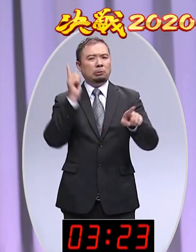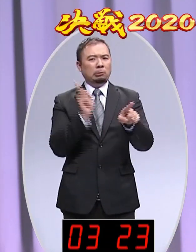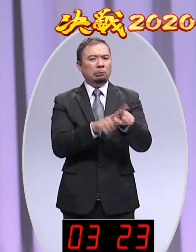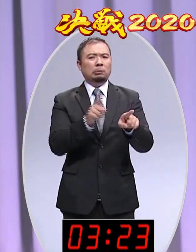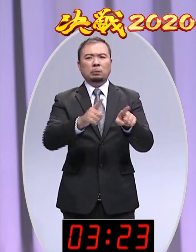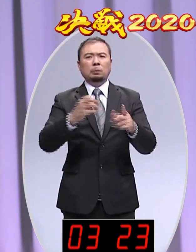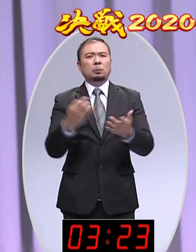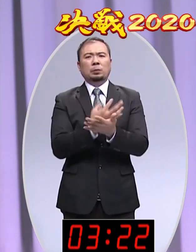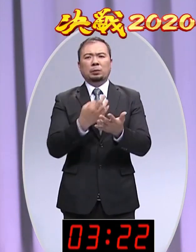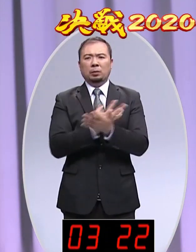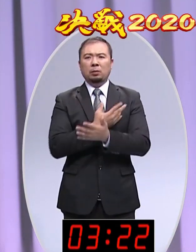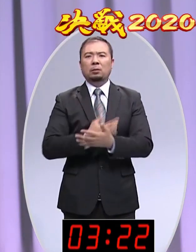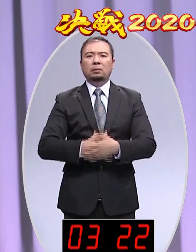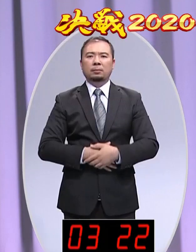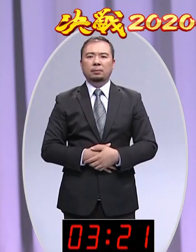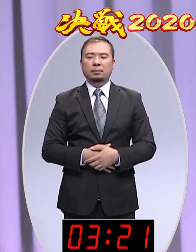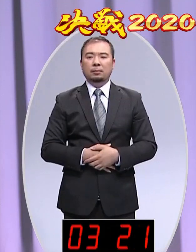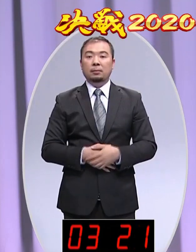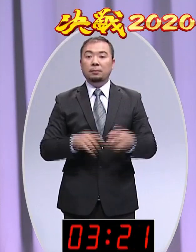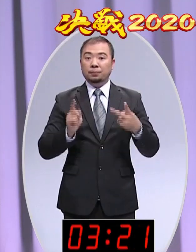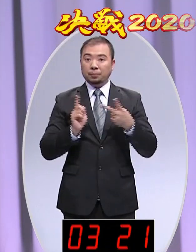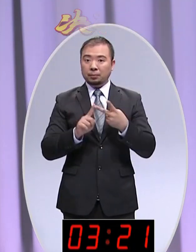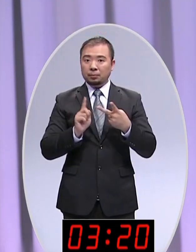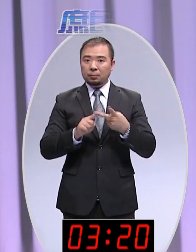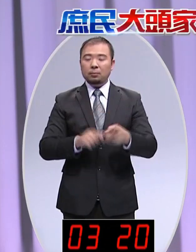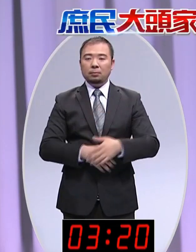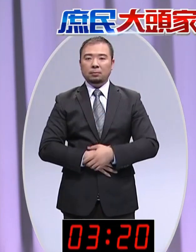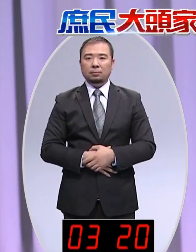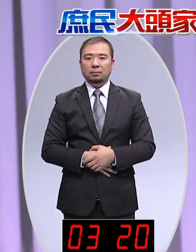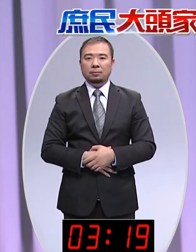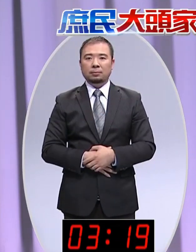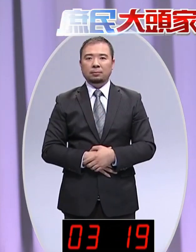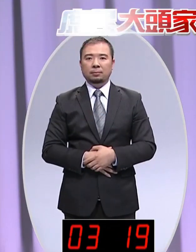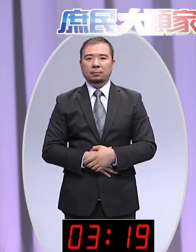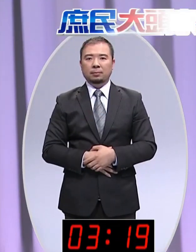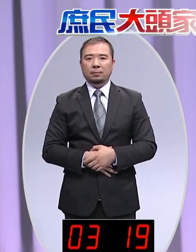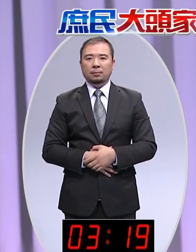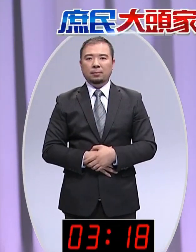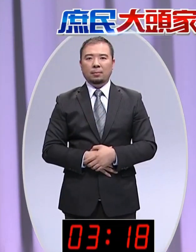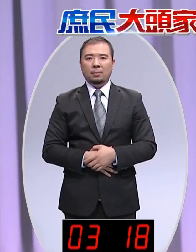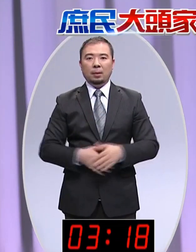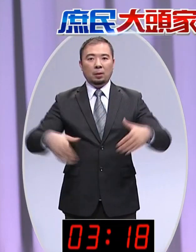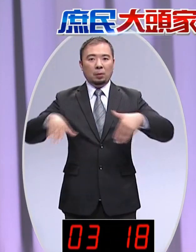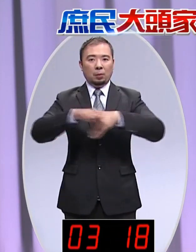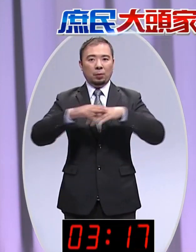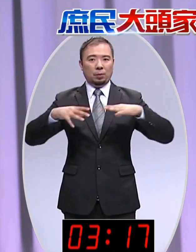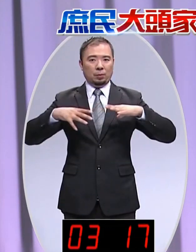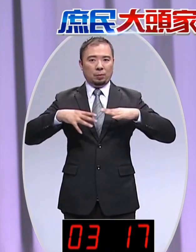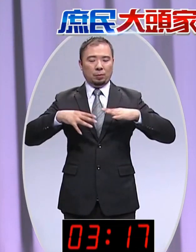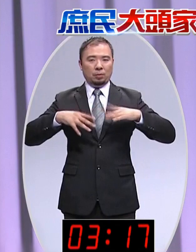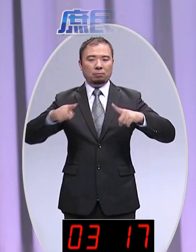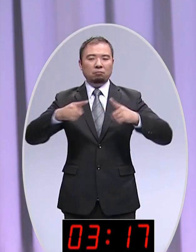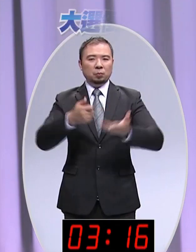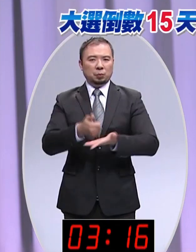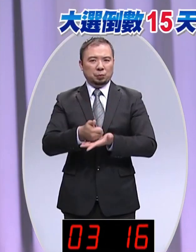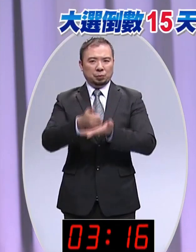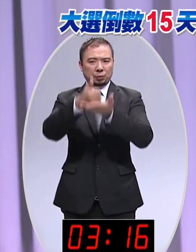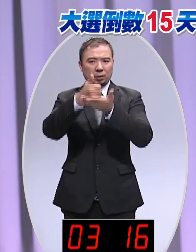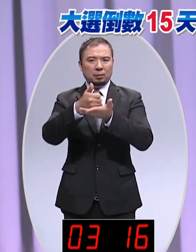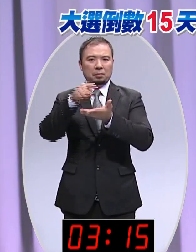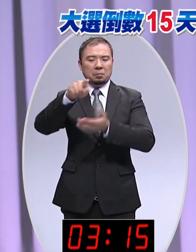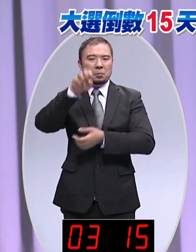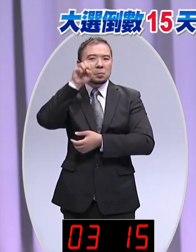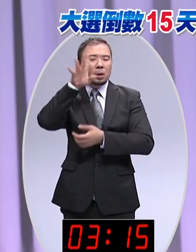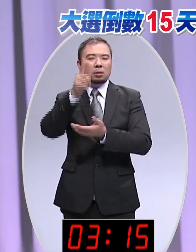么。第二，要重建恢文官，恢复尊严。我再度强调一次，